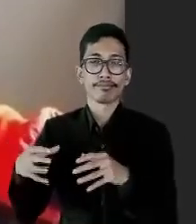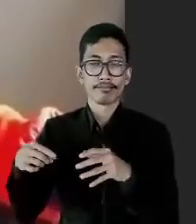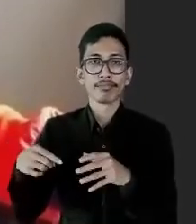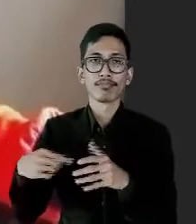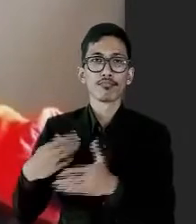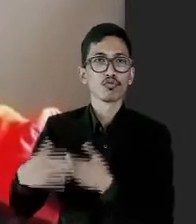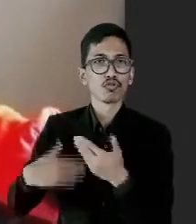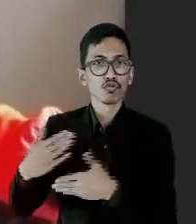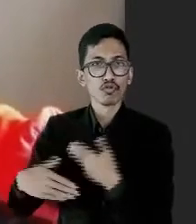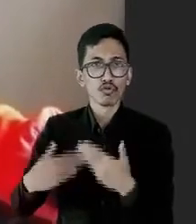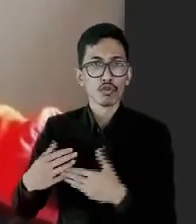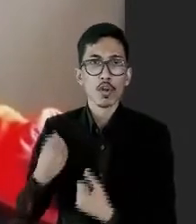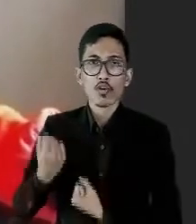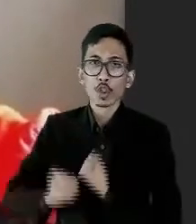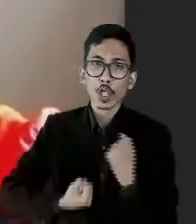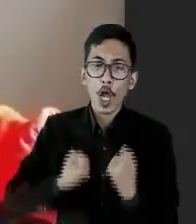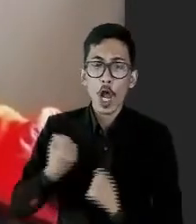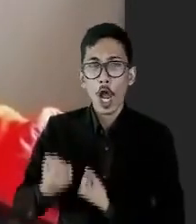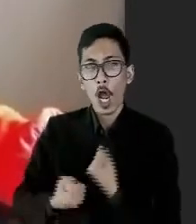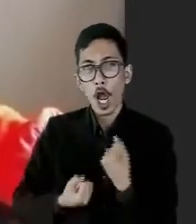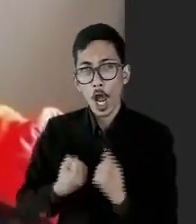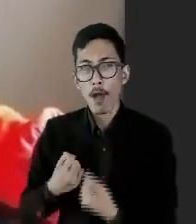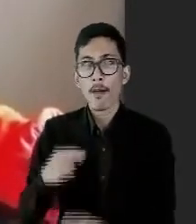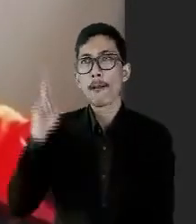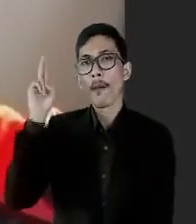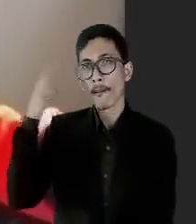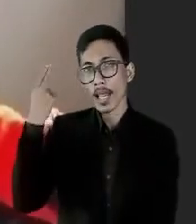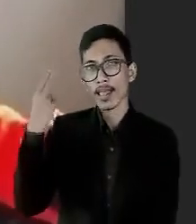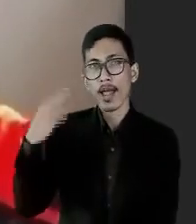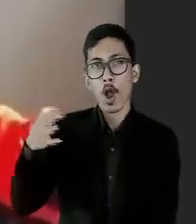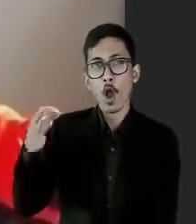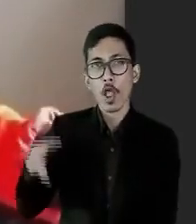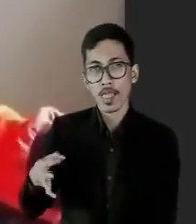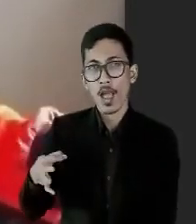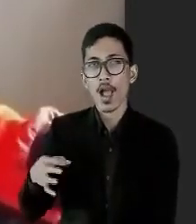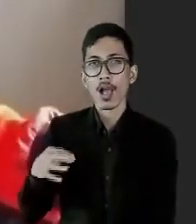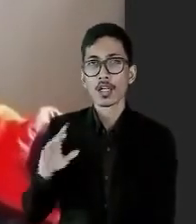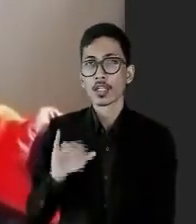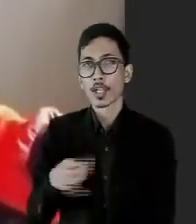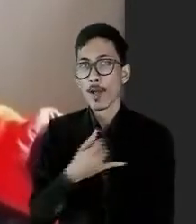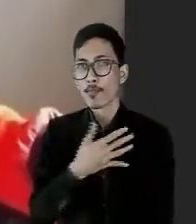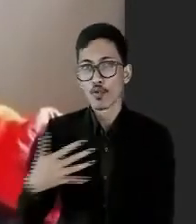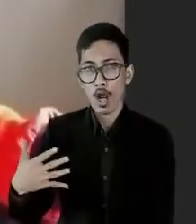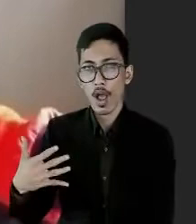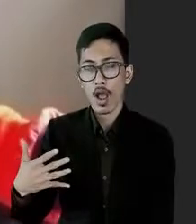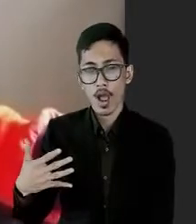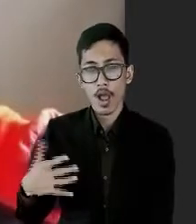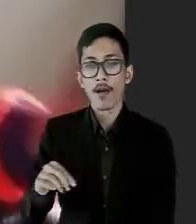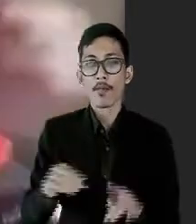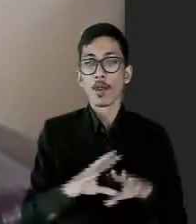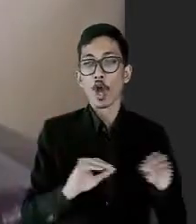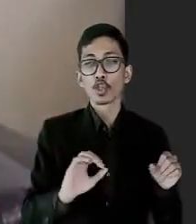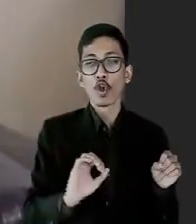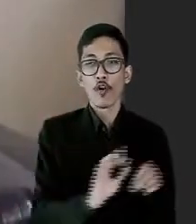sudah dilakukan oleh pemerintah Kota Jayapura dalam hal ini Satgas COVID-19 Kota Jayapura.